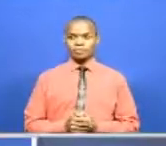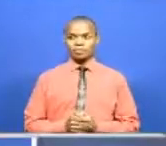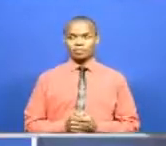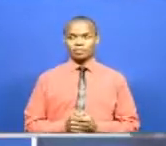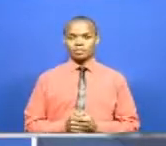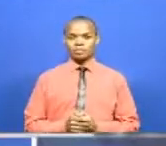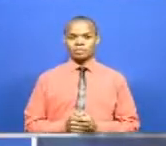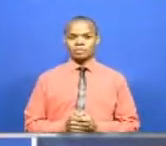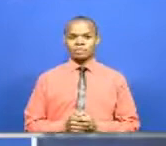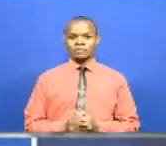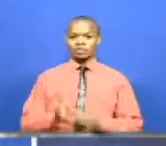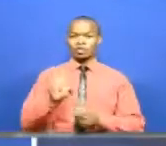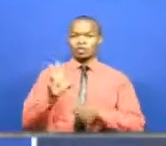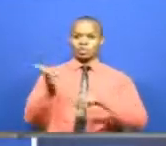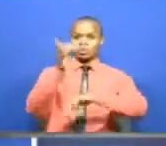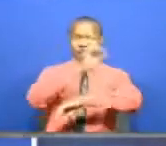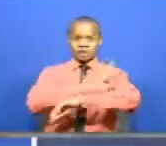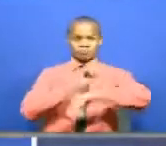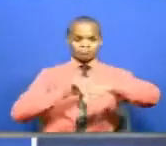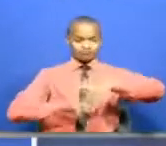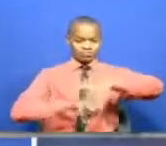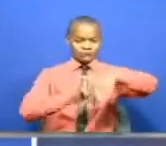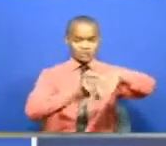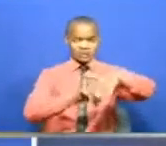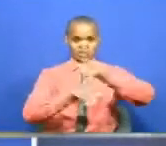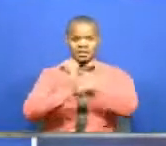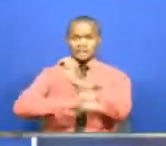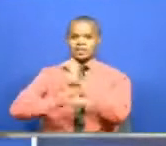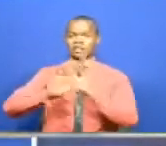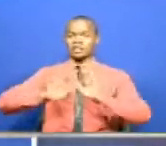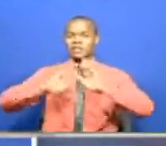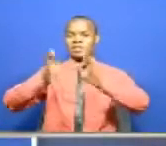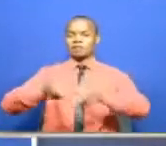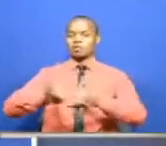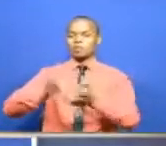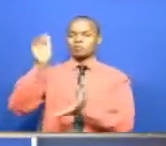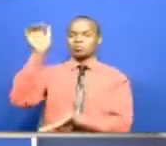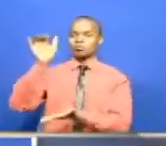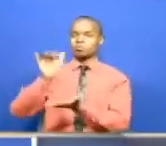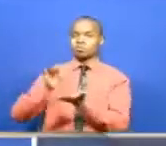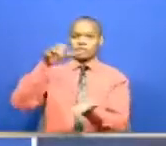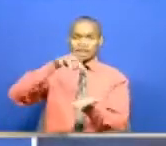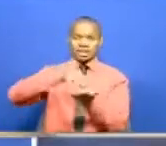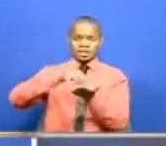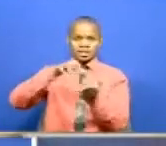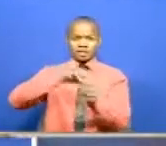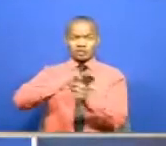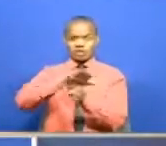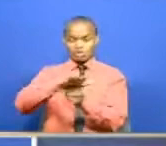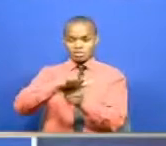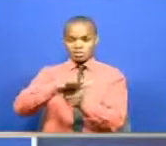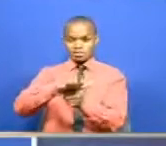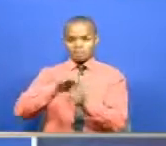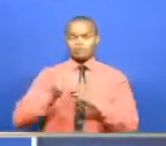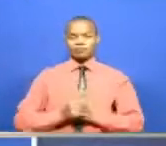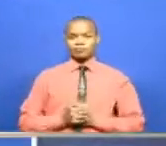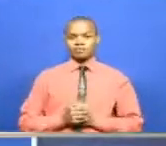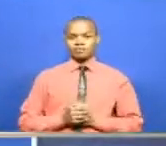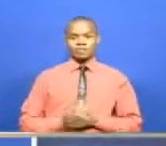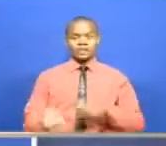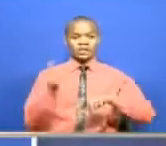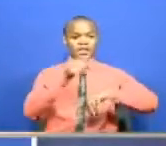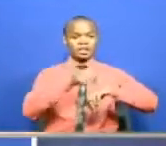Kwa siku mbili mfululizo nchi hii imenakili idadi ndogo ya visa vipya vya maambukizi ya COVID-19, huku